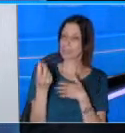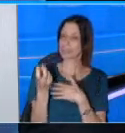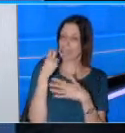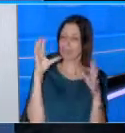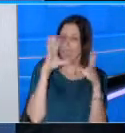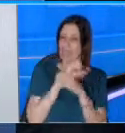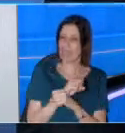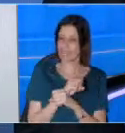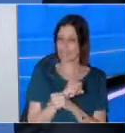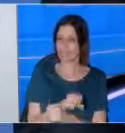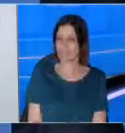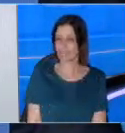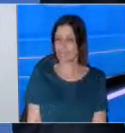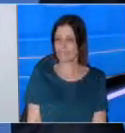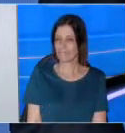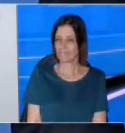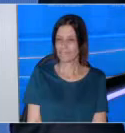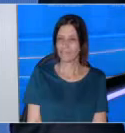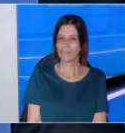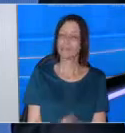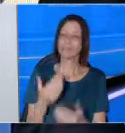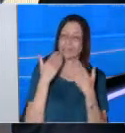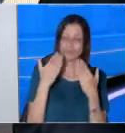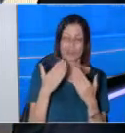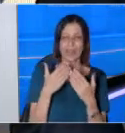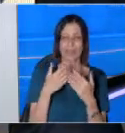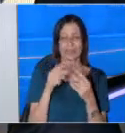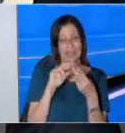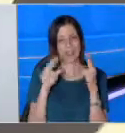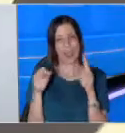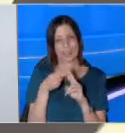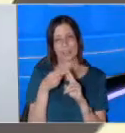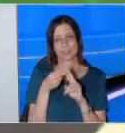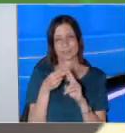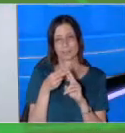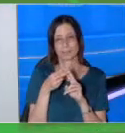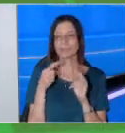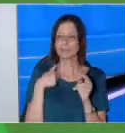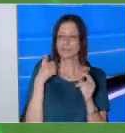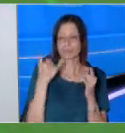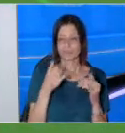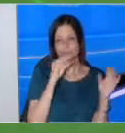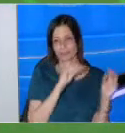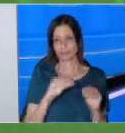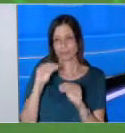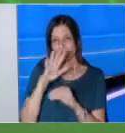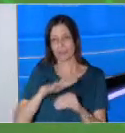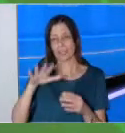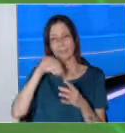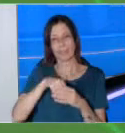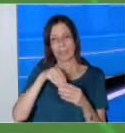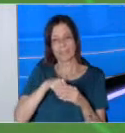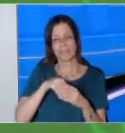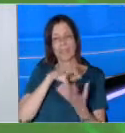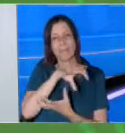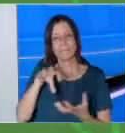הערב. נדב, תודה לכל המאזינים, להתראות. להתראות. אנחנו עכשיו עוברים לזירה הפנימית